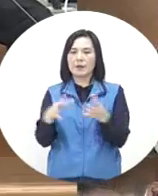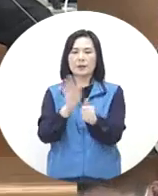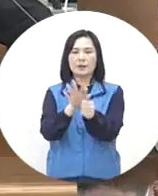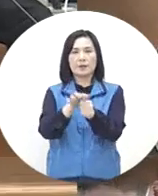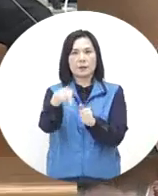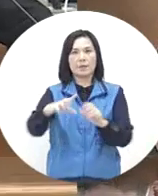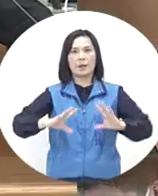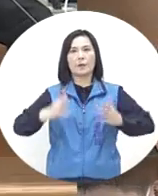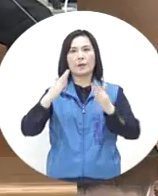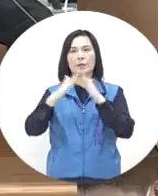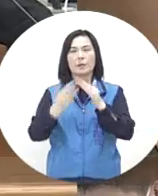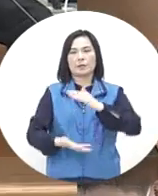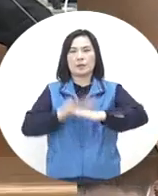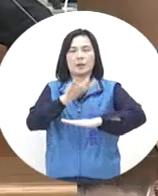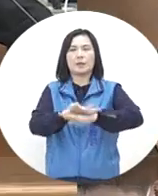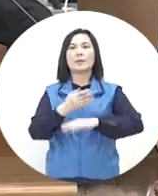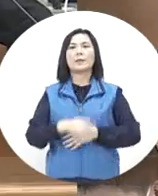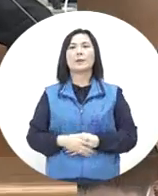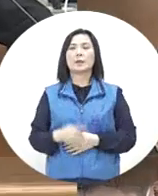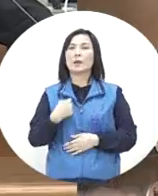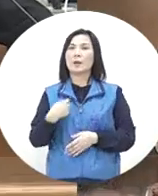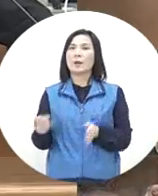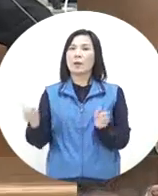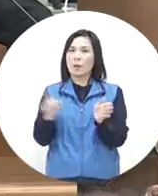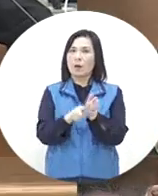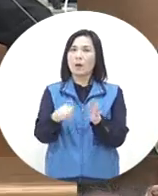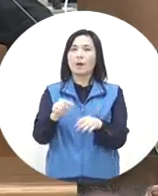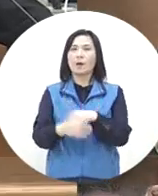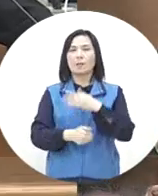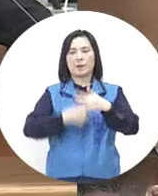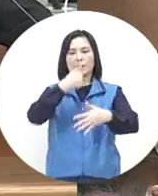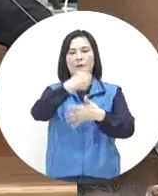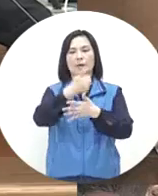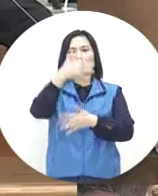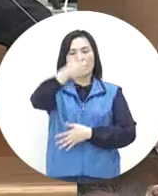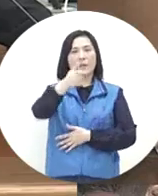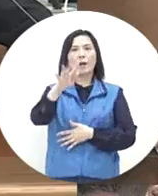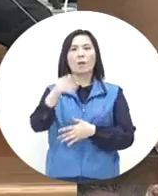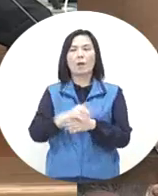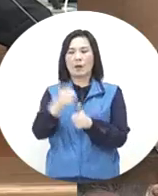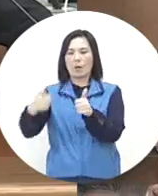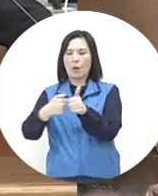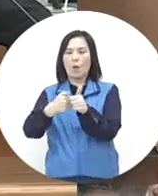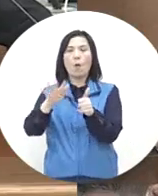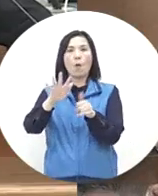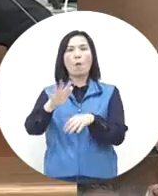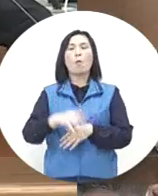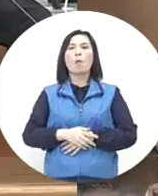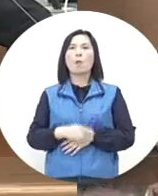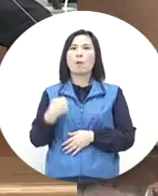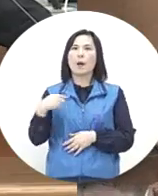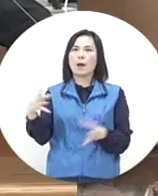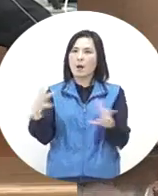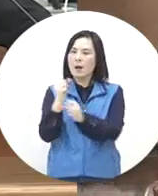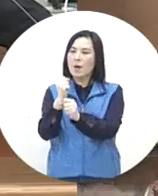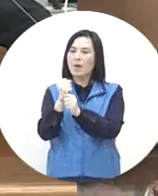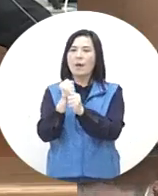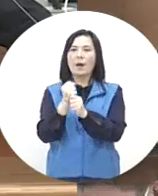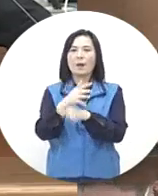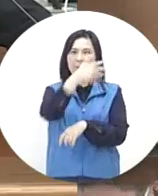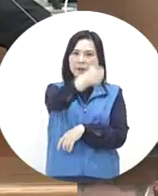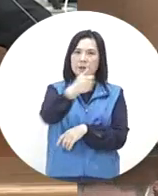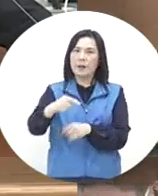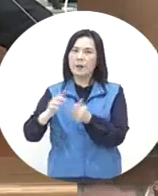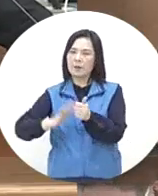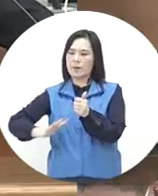出。我这一辈子当过长官，也当过部署。每一个人跟我同事，不管是长官部署，我永远谢谢，